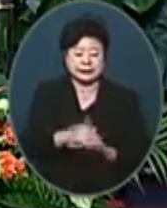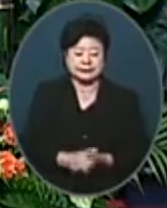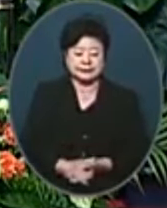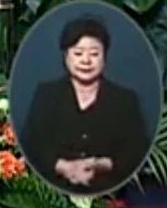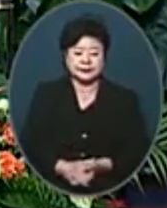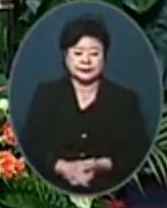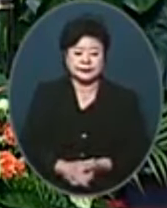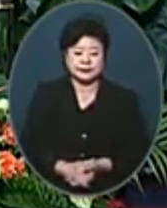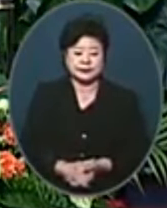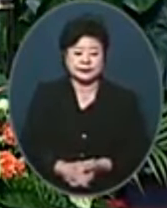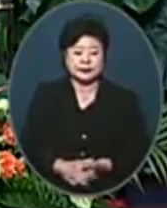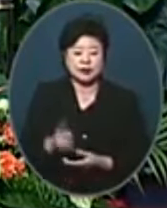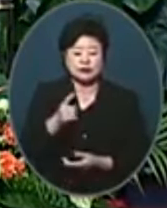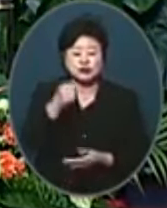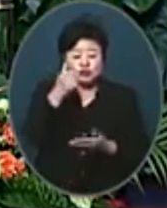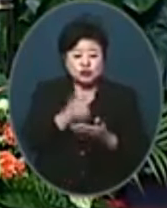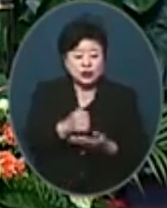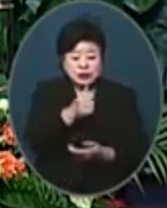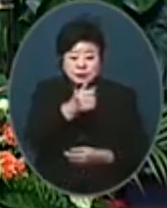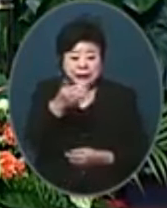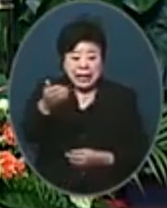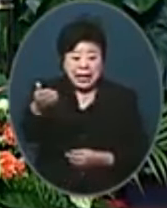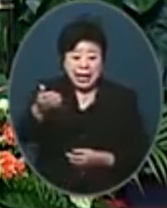물었습니다. 무슨 죄였을까요?